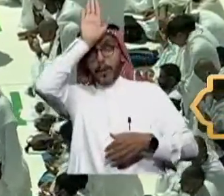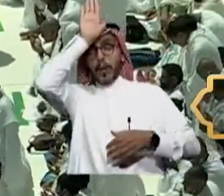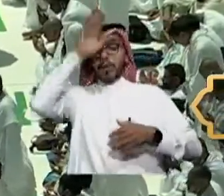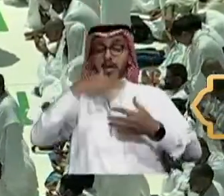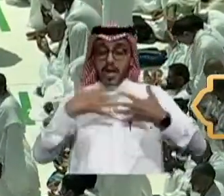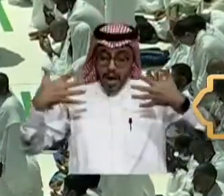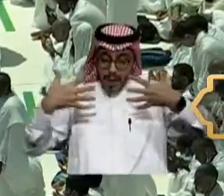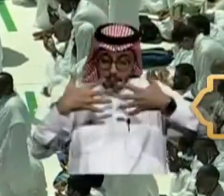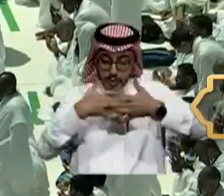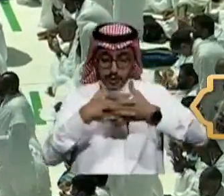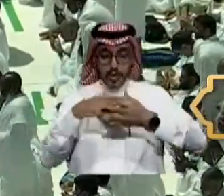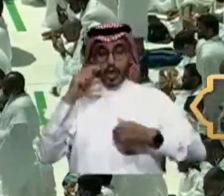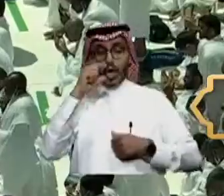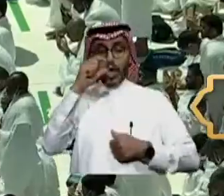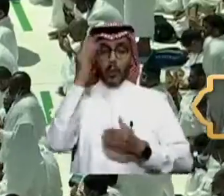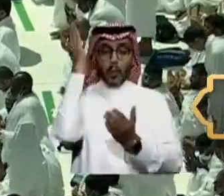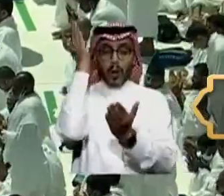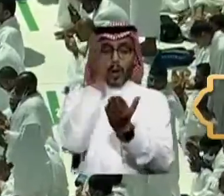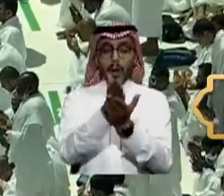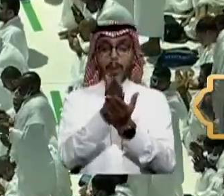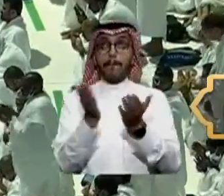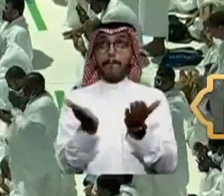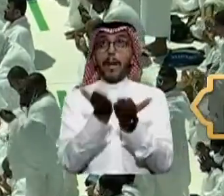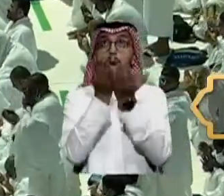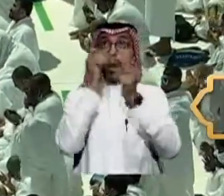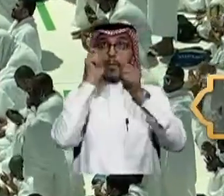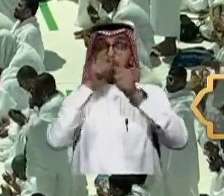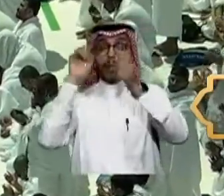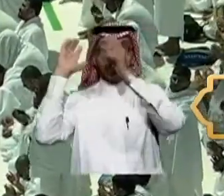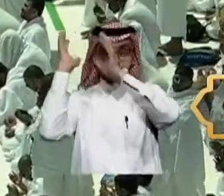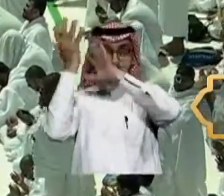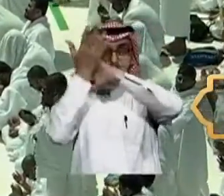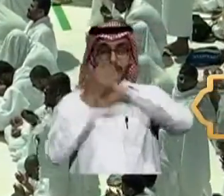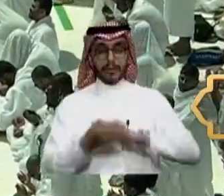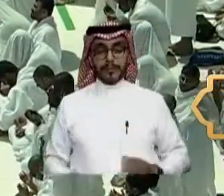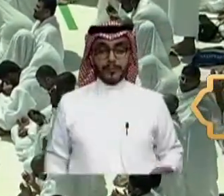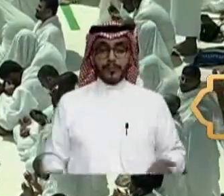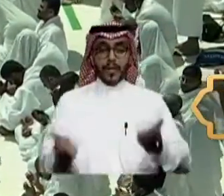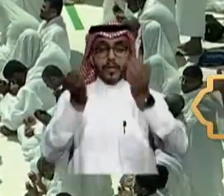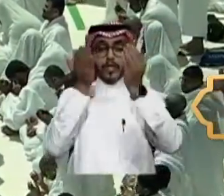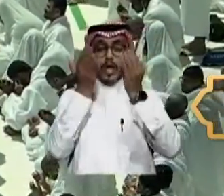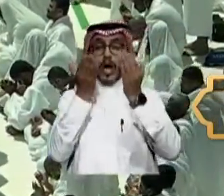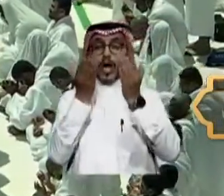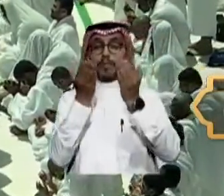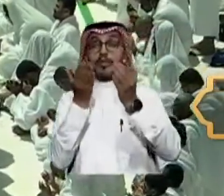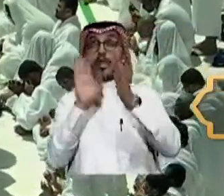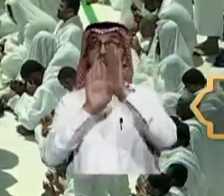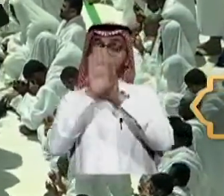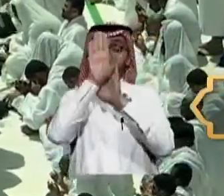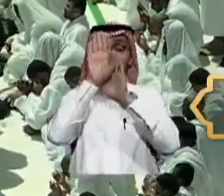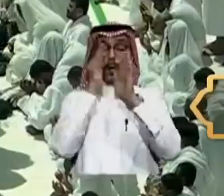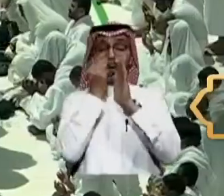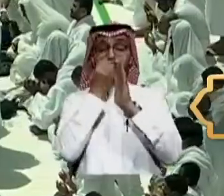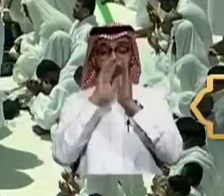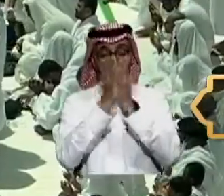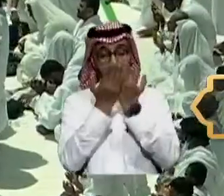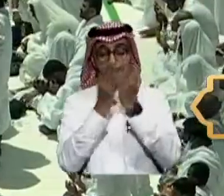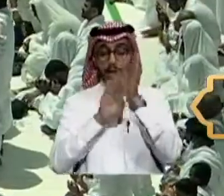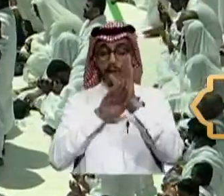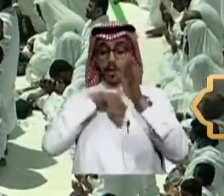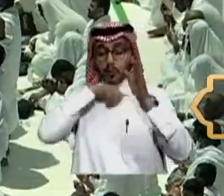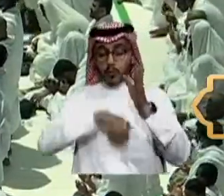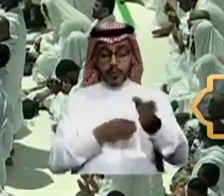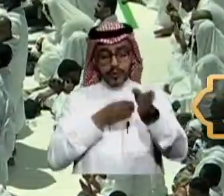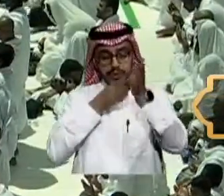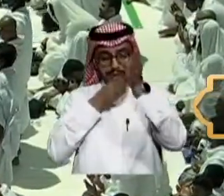واجمع كلمتهم على الحق يا رب العالمين اللهم انصر دينك وكتابك وسنه